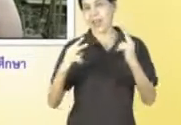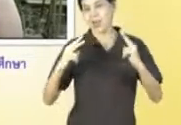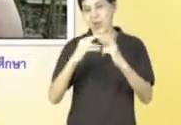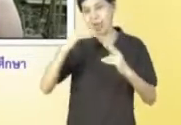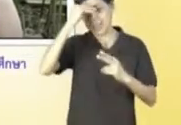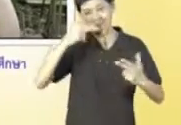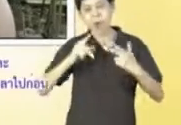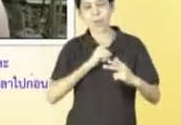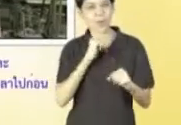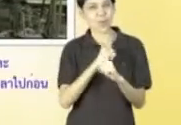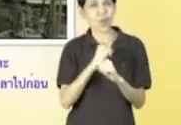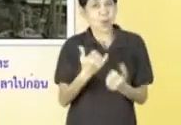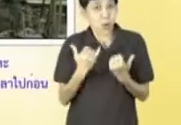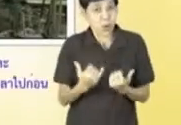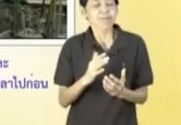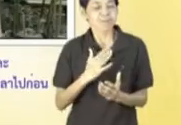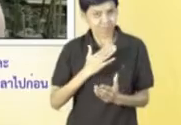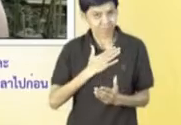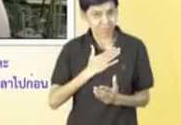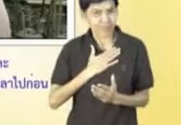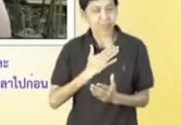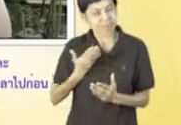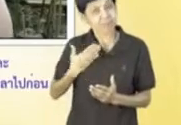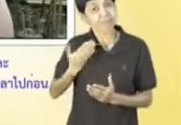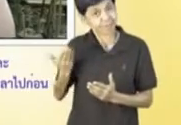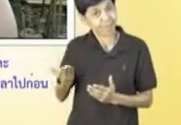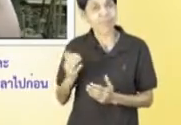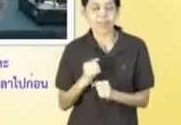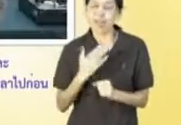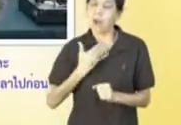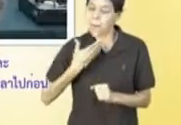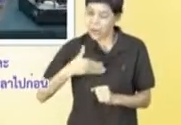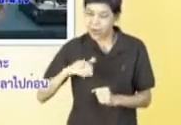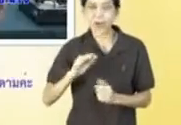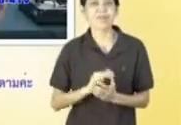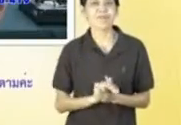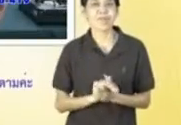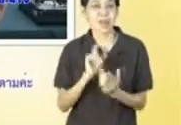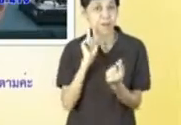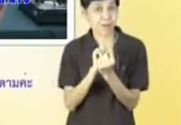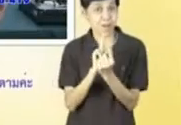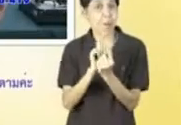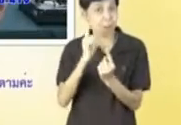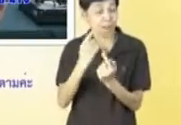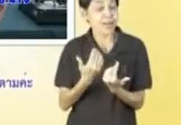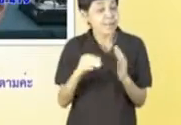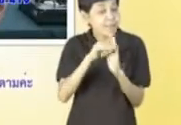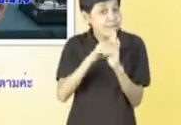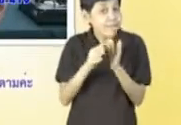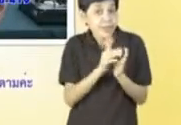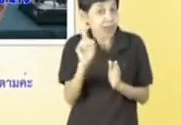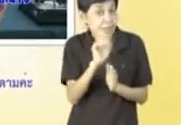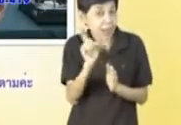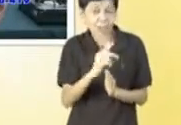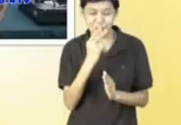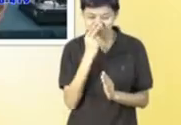ระทรวงศึกษาธิการค่ะสำหรับวันนี้นะคะดิฉันและก็อาจารย์บุญเชิดศรสุวรรณคงต้องลาไปก่อนแล้วนะคะพบกันได้ใหม่แต่ว่าจะเป็นเมนูตำรับไ